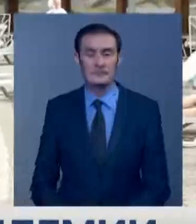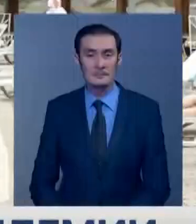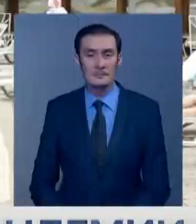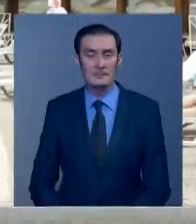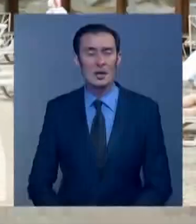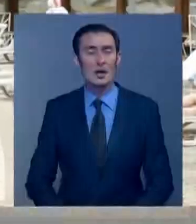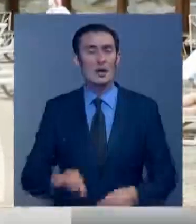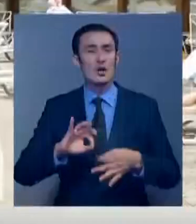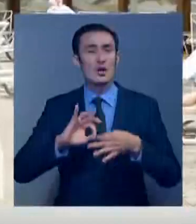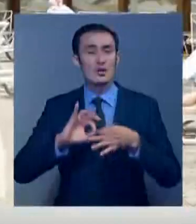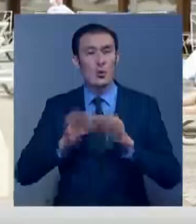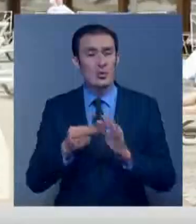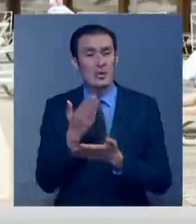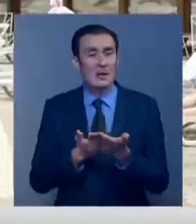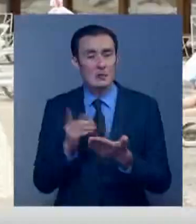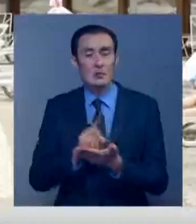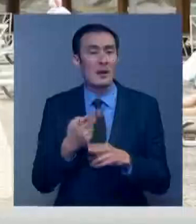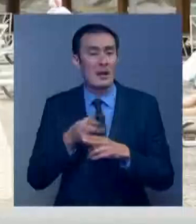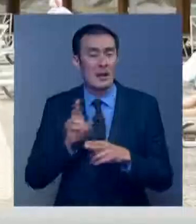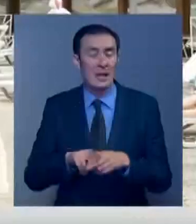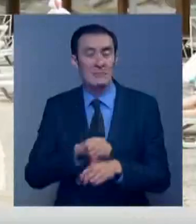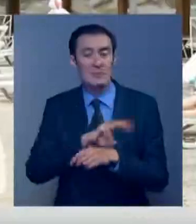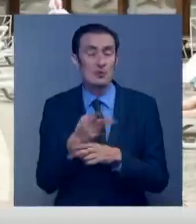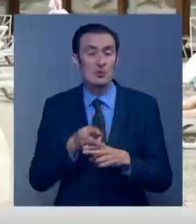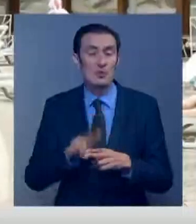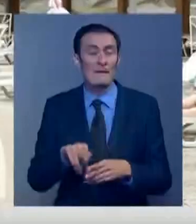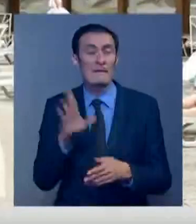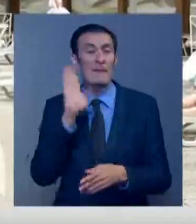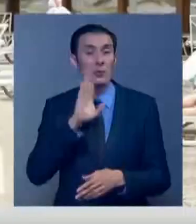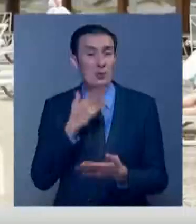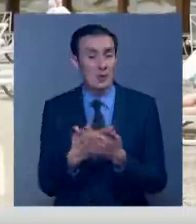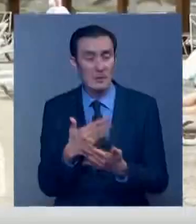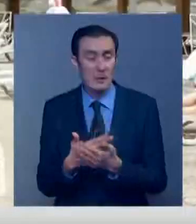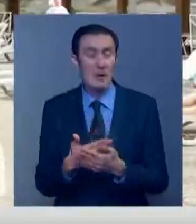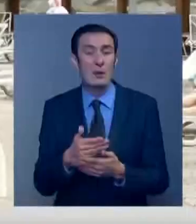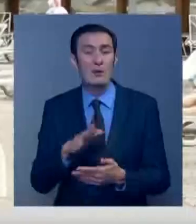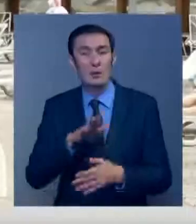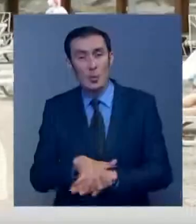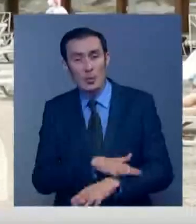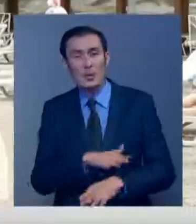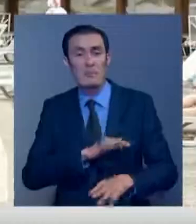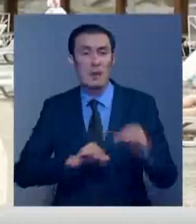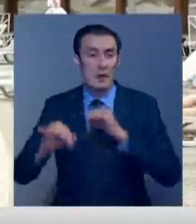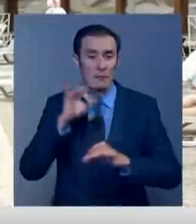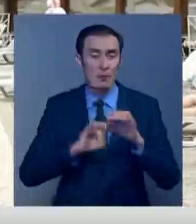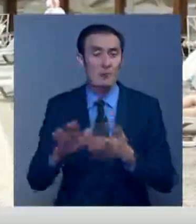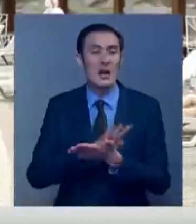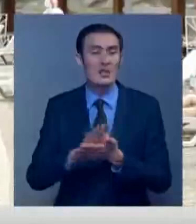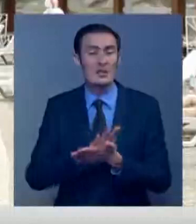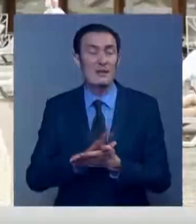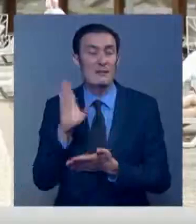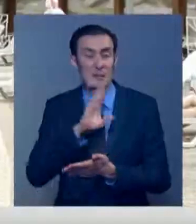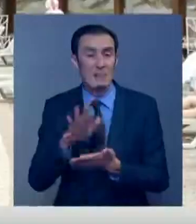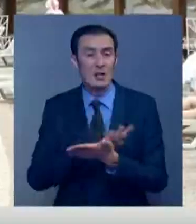Одна из сложных частей рекомендации технологическая, связана с водой. Поэтому шли долгие переговоры по поводу очистки воды.